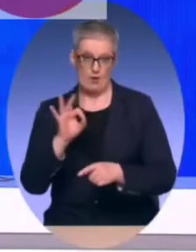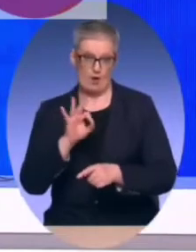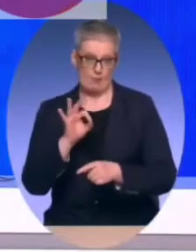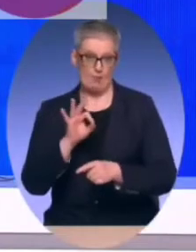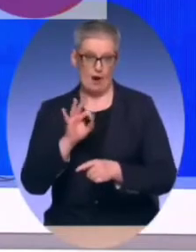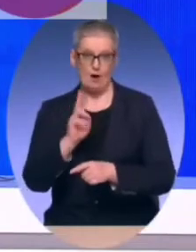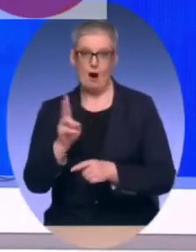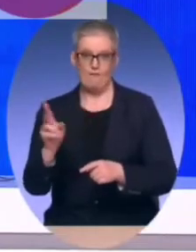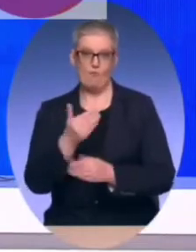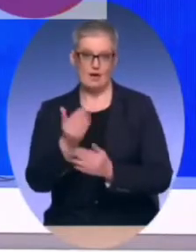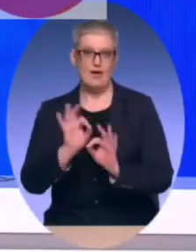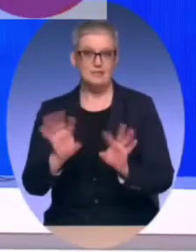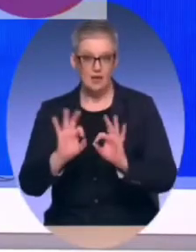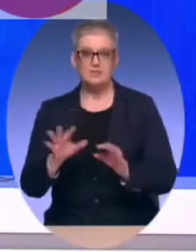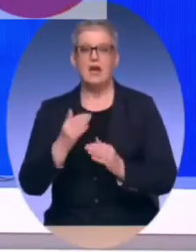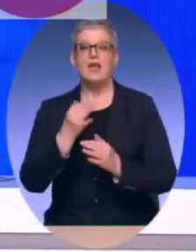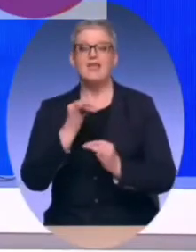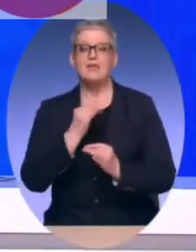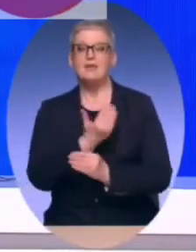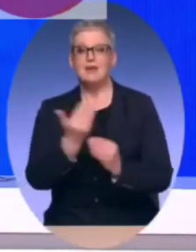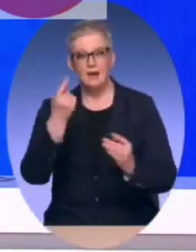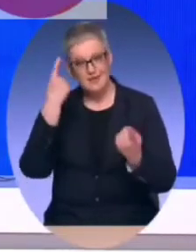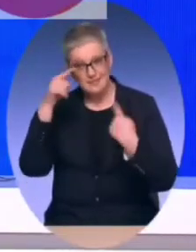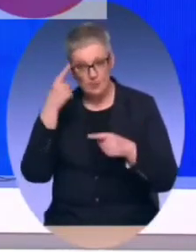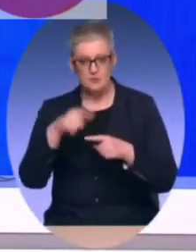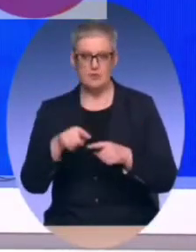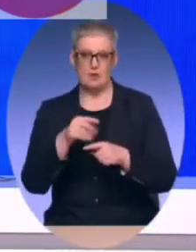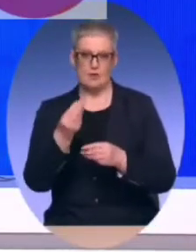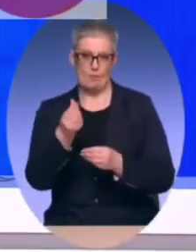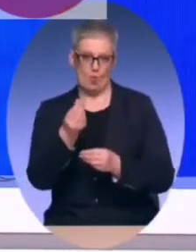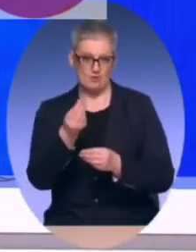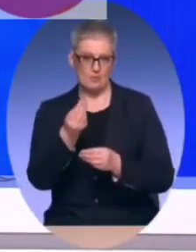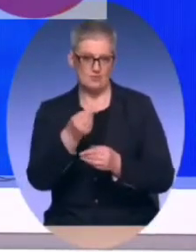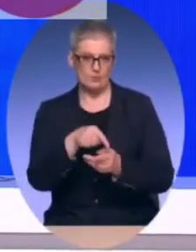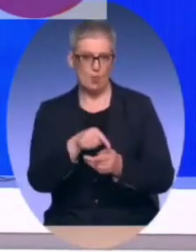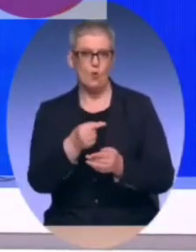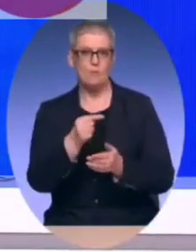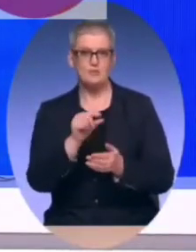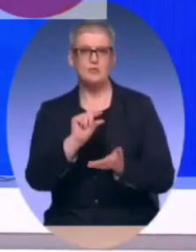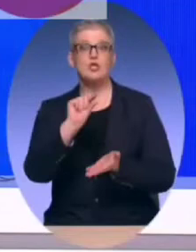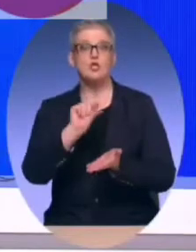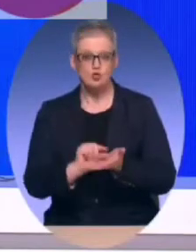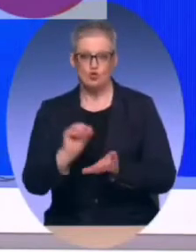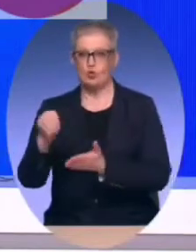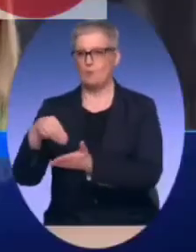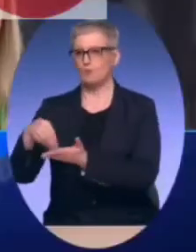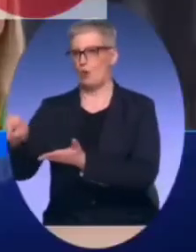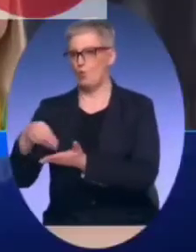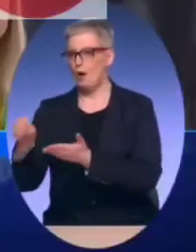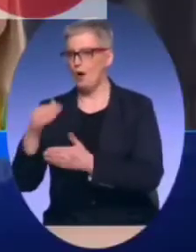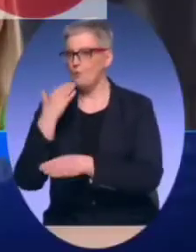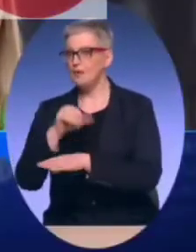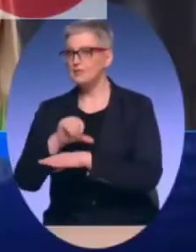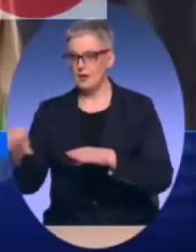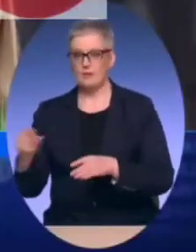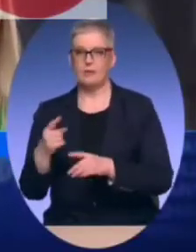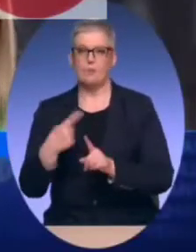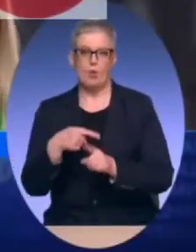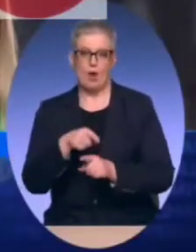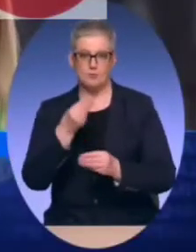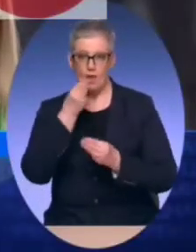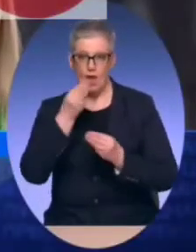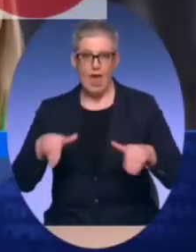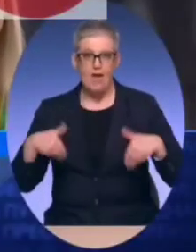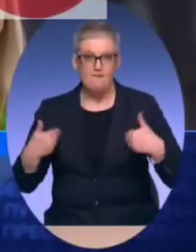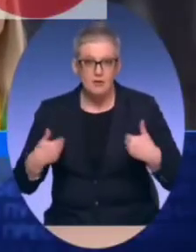их изобретения, конечно, в разы по себестоимости ниже, чем закупаемое оборудование за границей, если оно тем более такое эффективное.